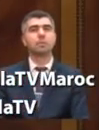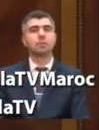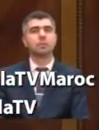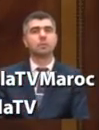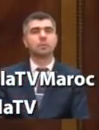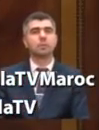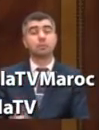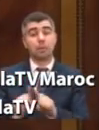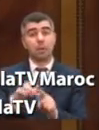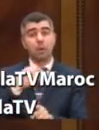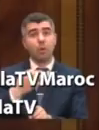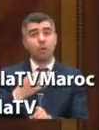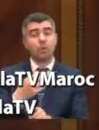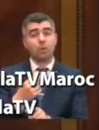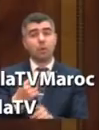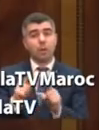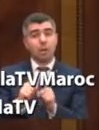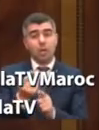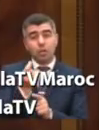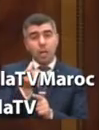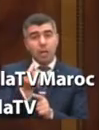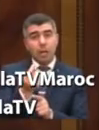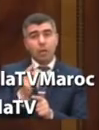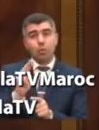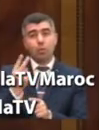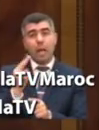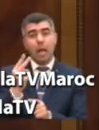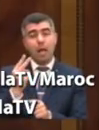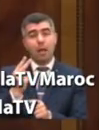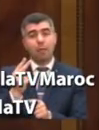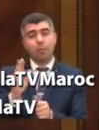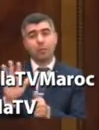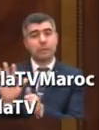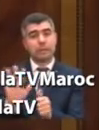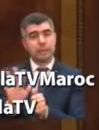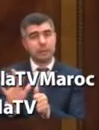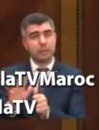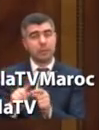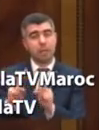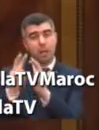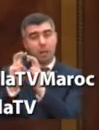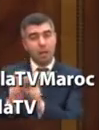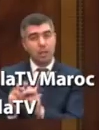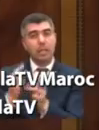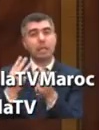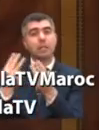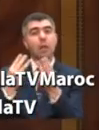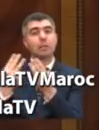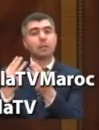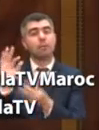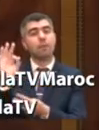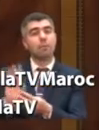هذا ولكن ما تكلمتيش على الشعير بجوج دراهم وستين اللي هو انخفاض قدره ب 33% بالنسبه